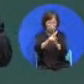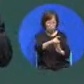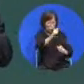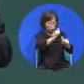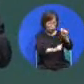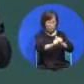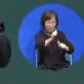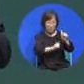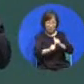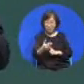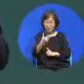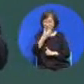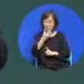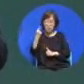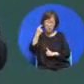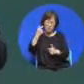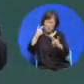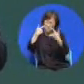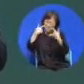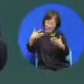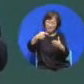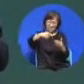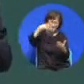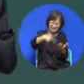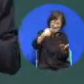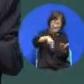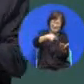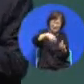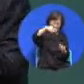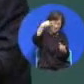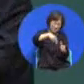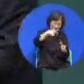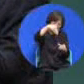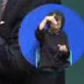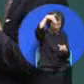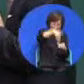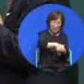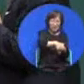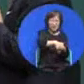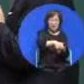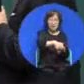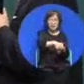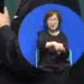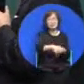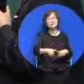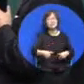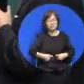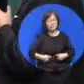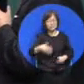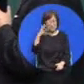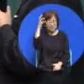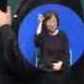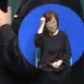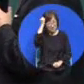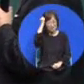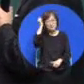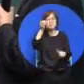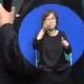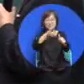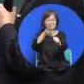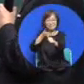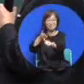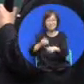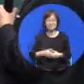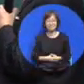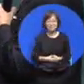확실하게 증거하는 것이 우리의 사명이다 말씀이죠. So please grab hold of this covenant surely. It is our mission to accurately relay